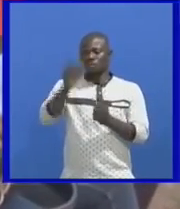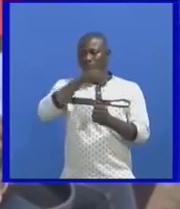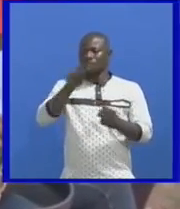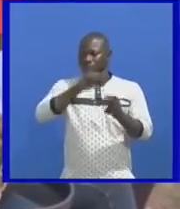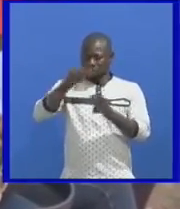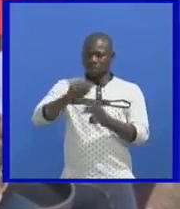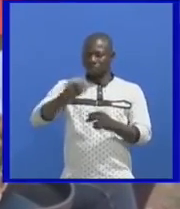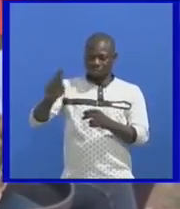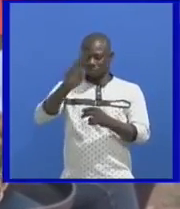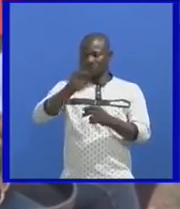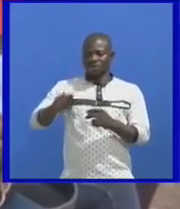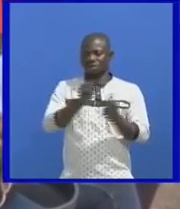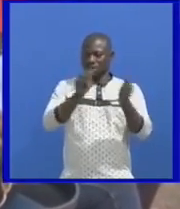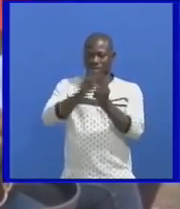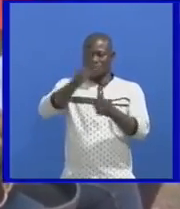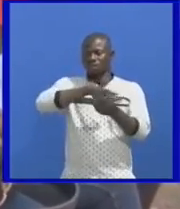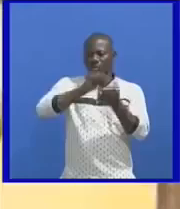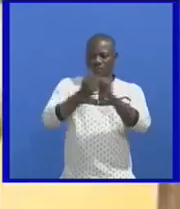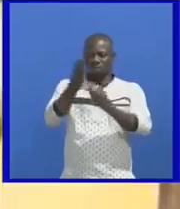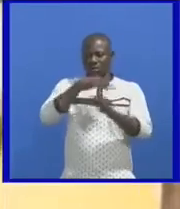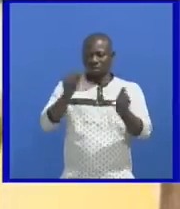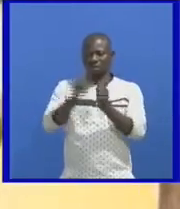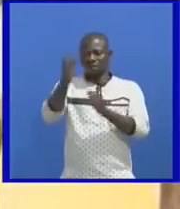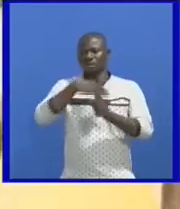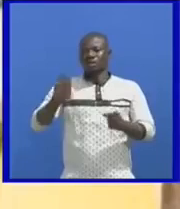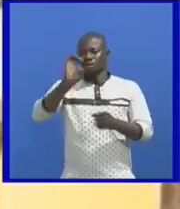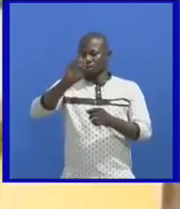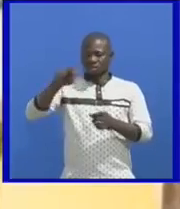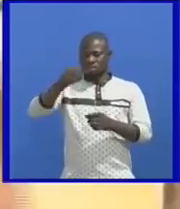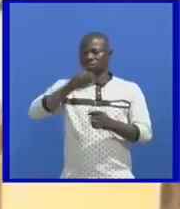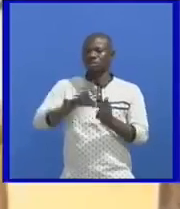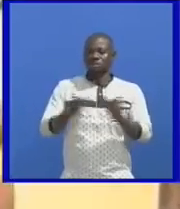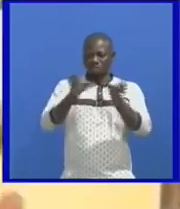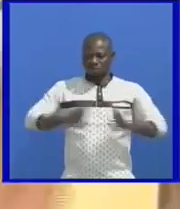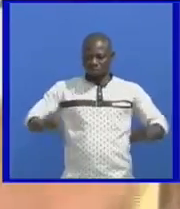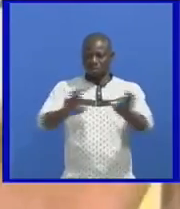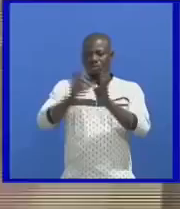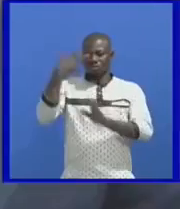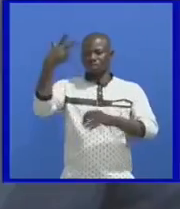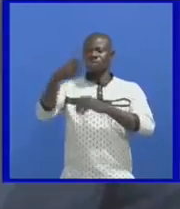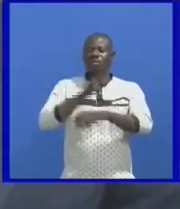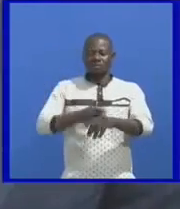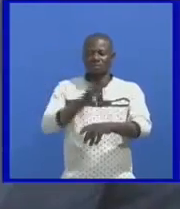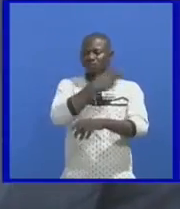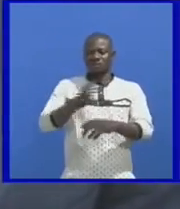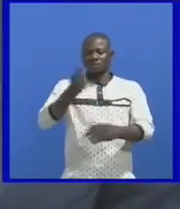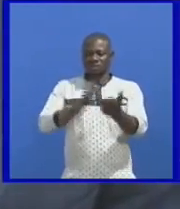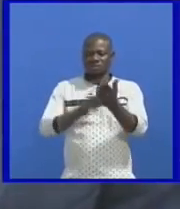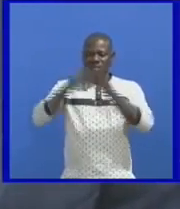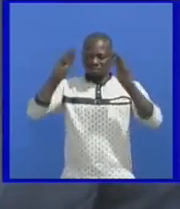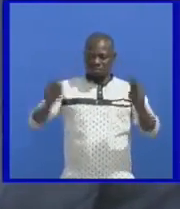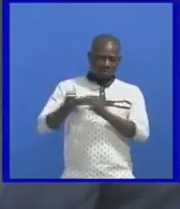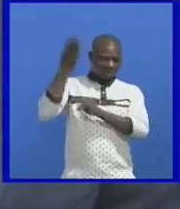avec la CENI, la Commission électorale nationale indépendante. Les 3 heures de discussion de mardi dernier n'ont visiblement pas